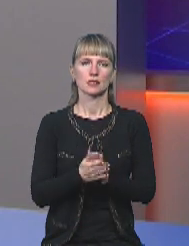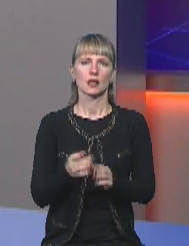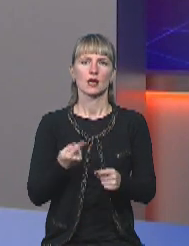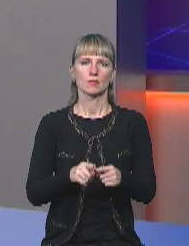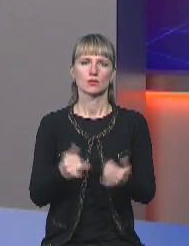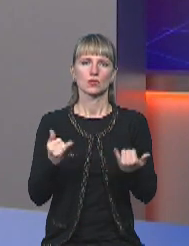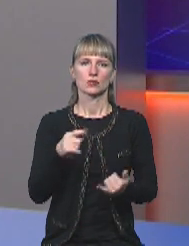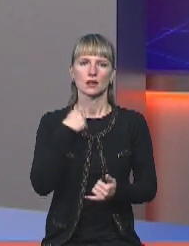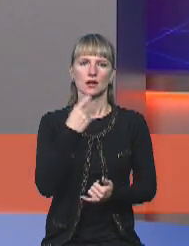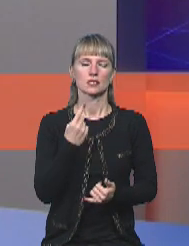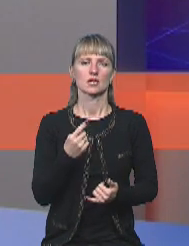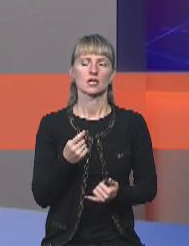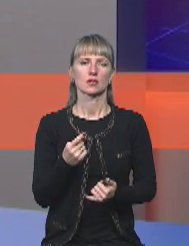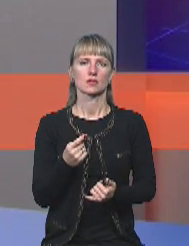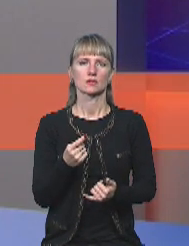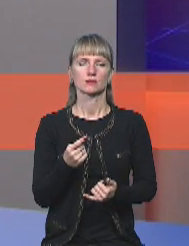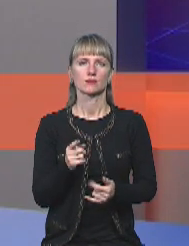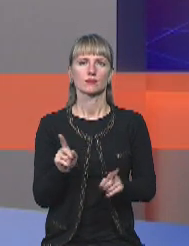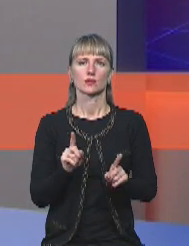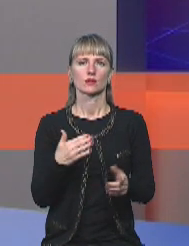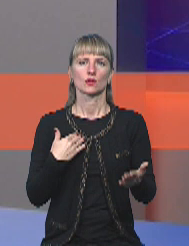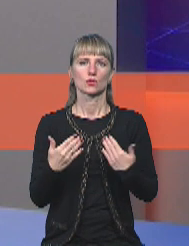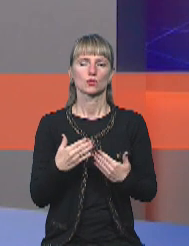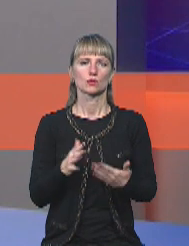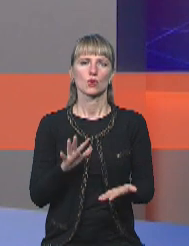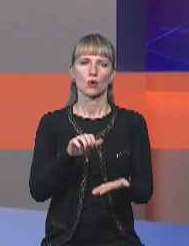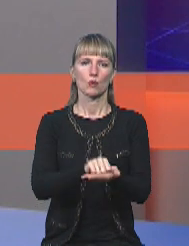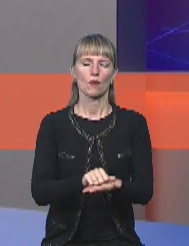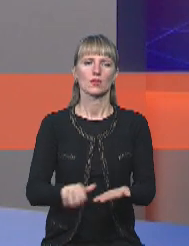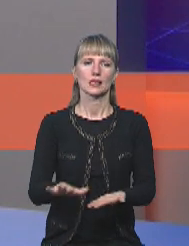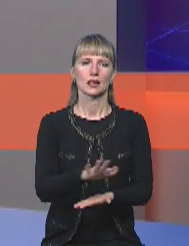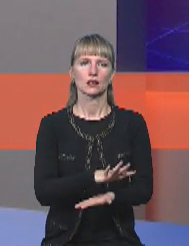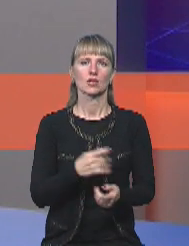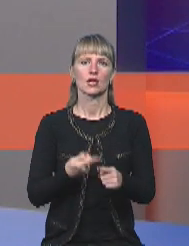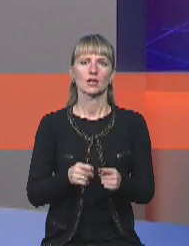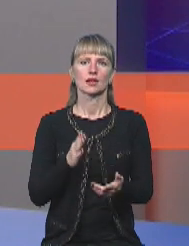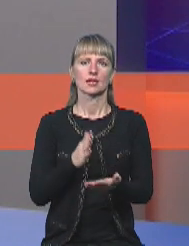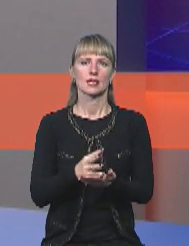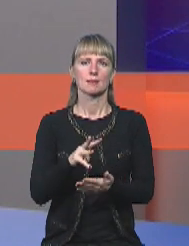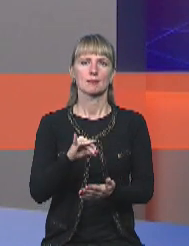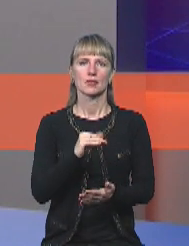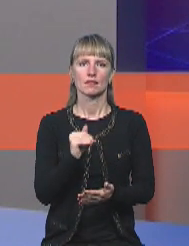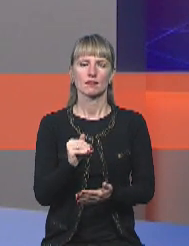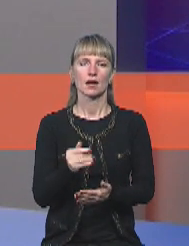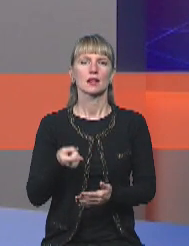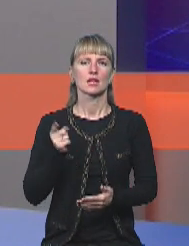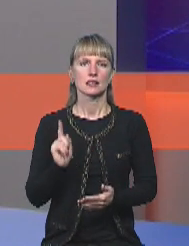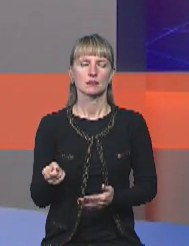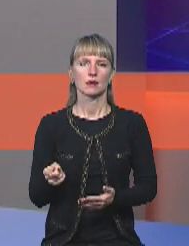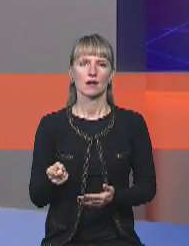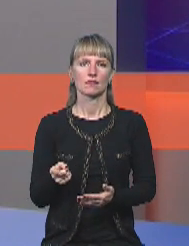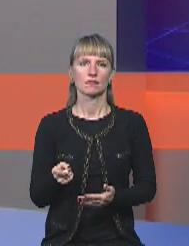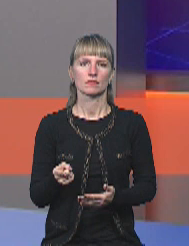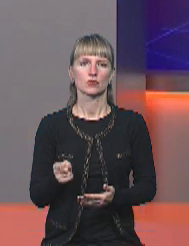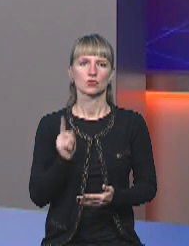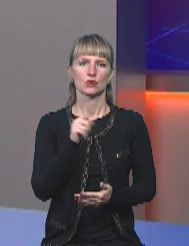це сьогодні казала. Що стосується окупованих територій, ну, це є міф. Угу. Насправді,